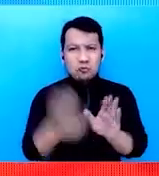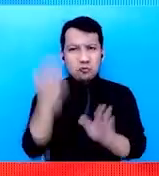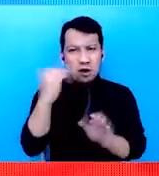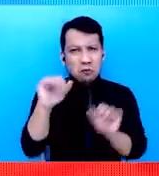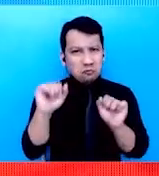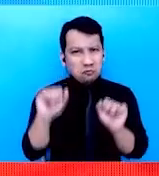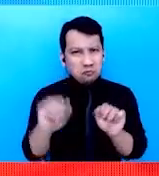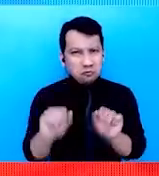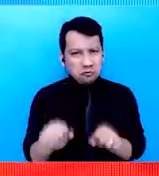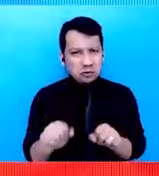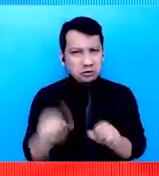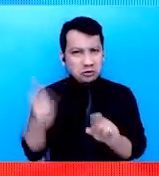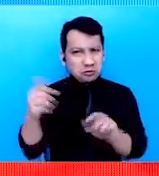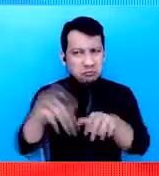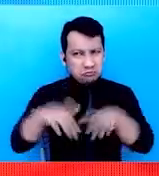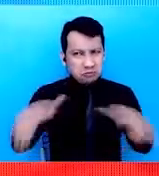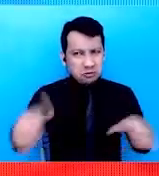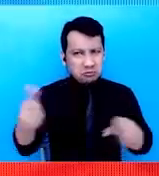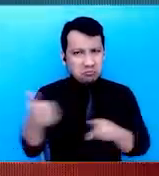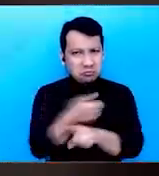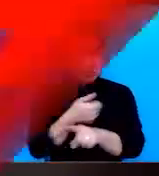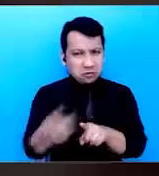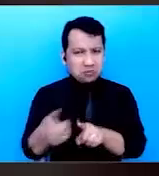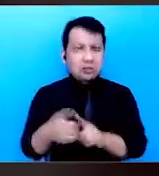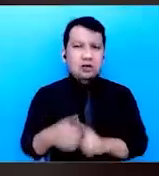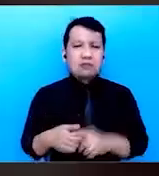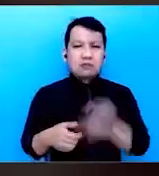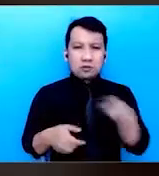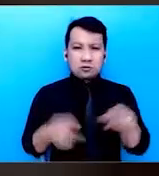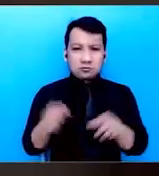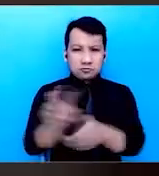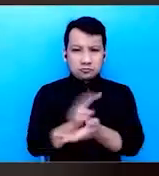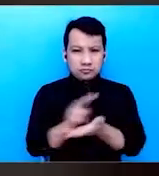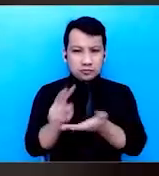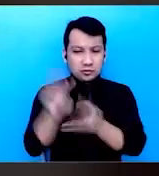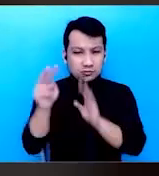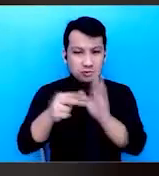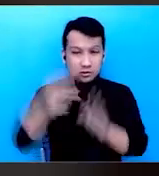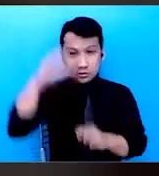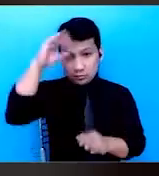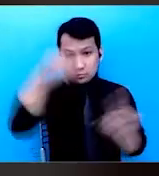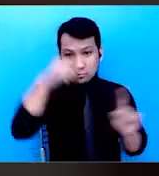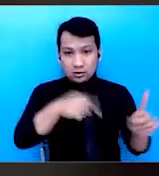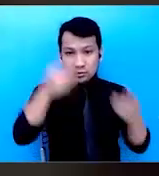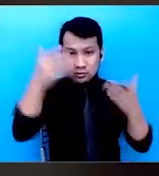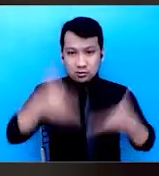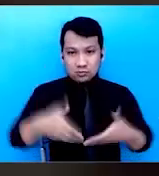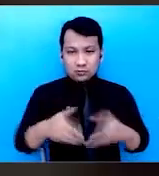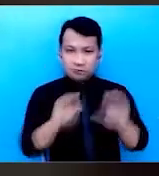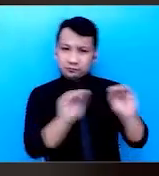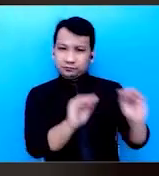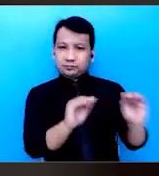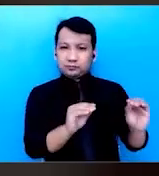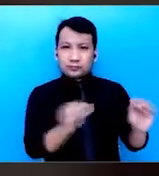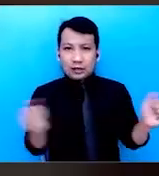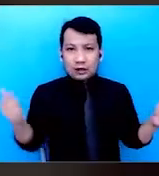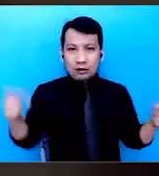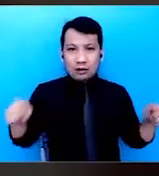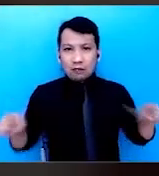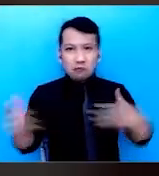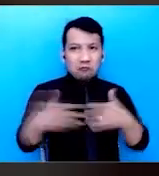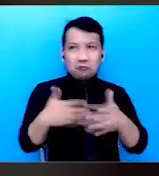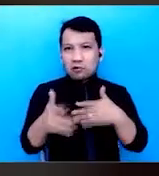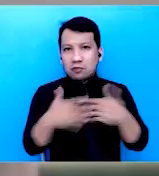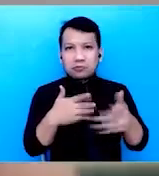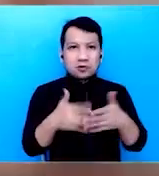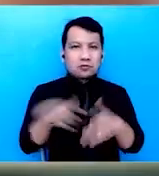posibleng kaso ng child abuse. Sa video, makikita ang lalaking guro na nagtuturo ng kung ano ang